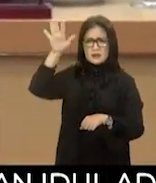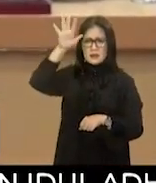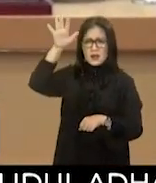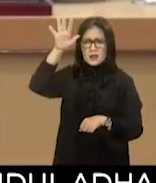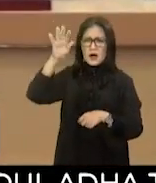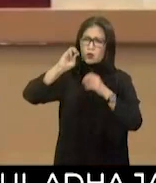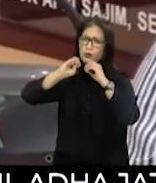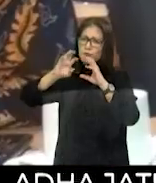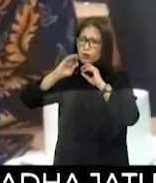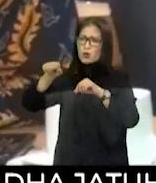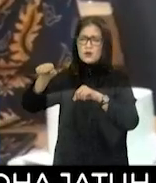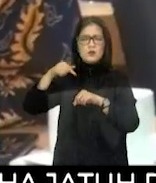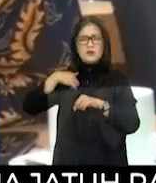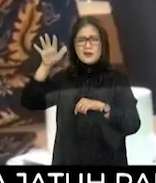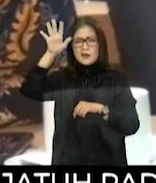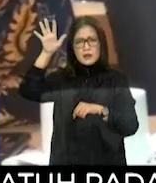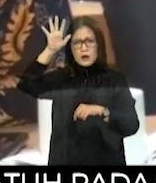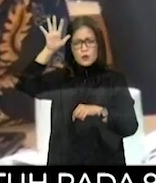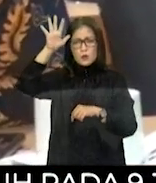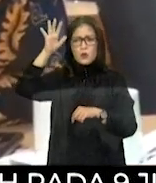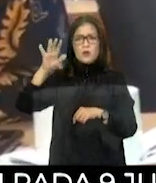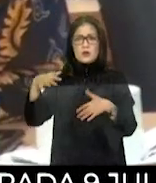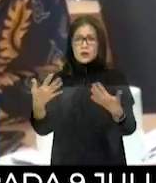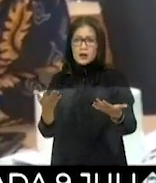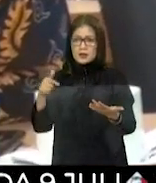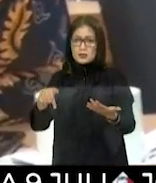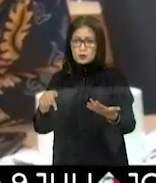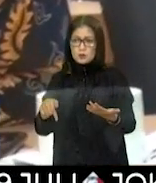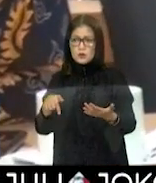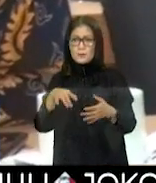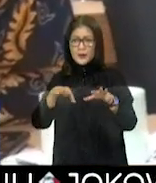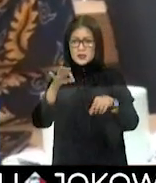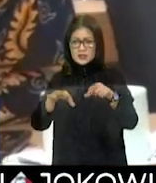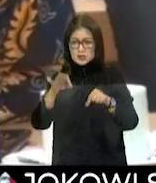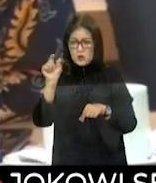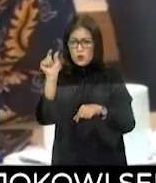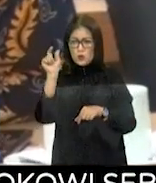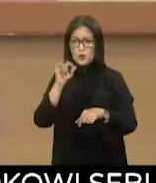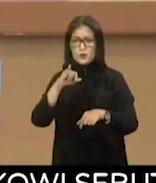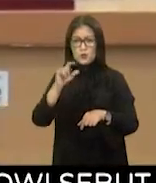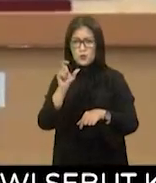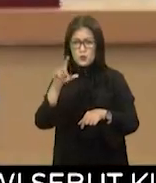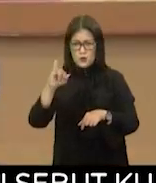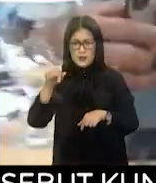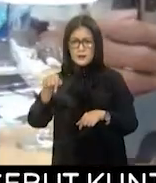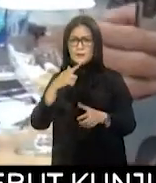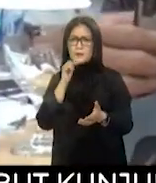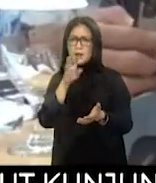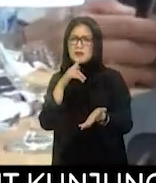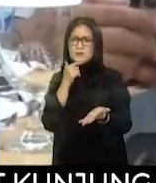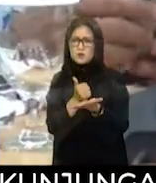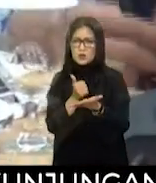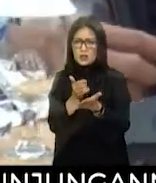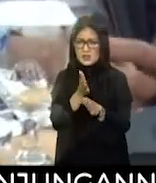berbau sara tersebut menurut General Manager Project company looking se-indonesia Yudi Setiawan promo mingguan sebelumnya sudah berjalan dan tidak